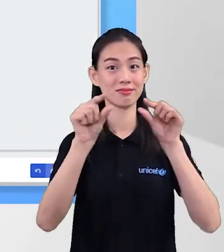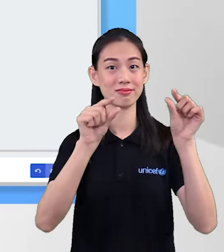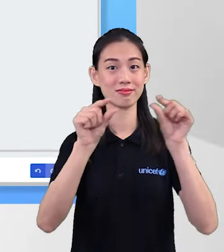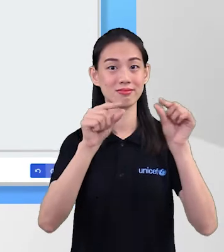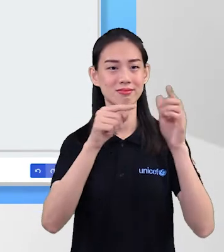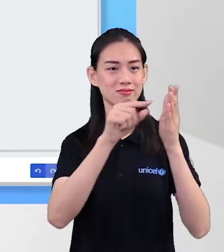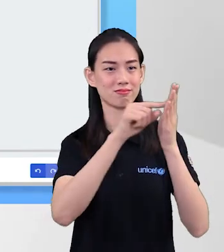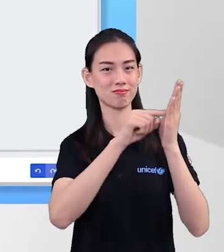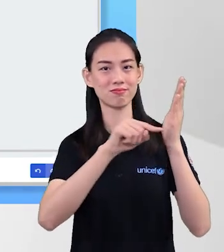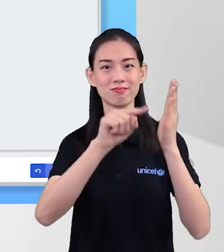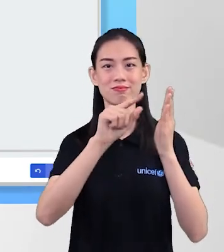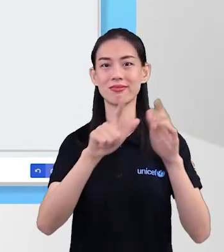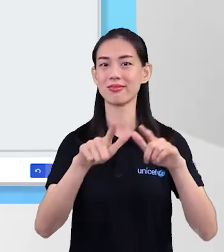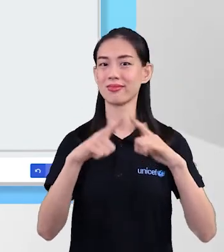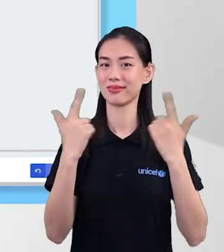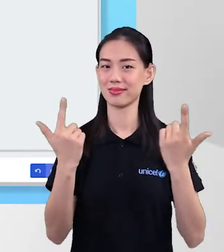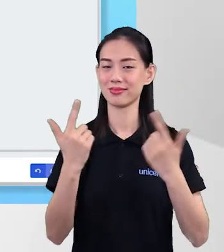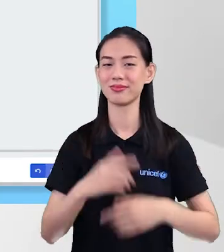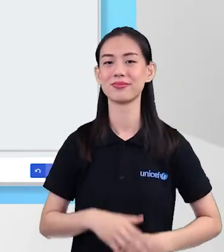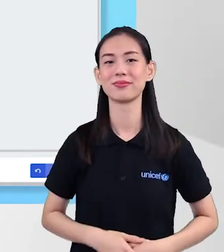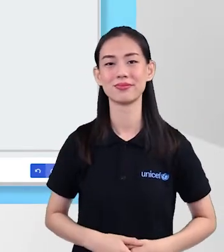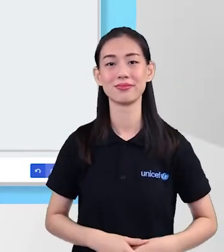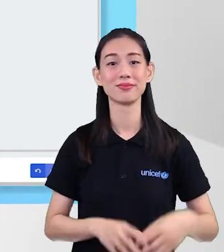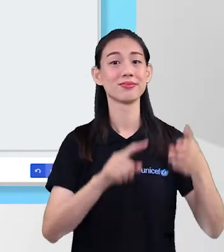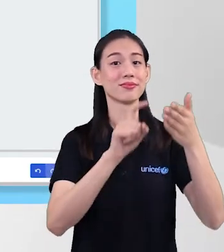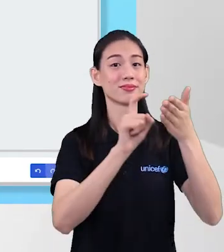pada tingkap simulasi.